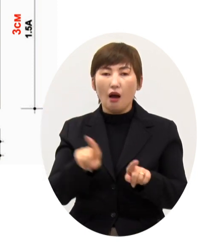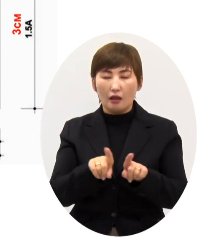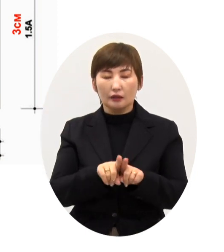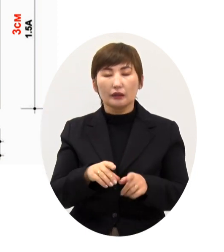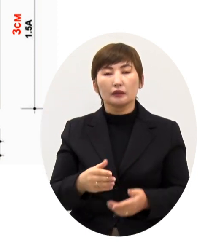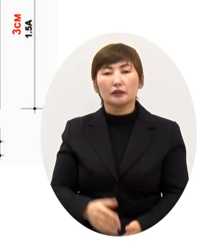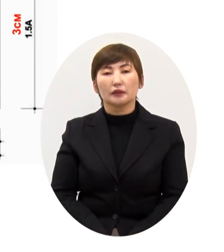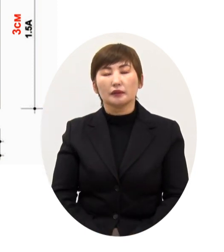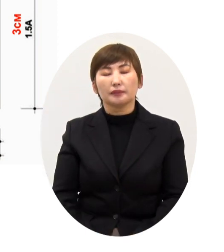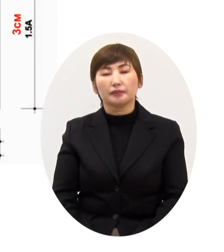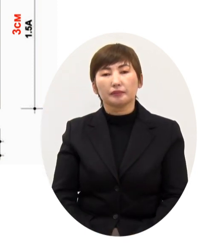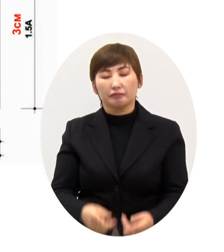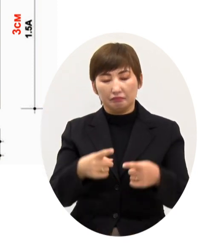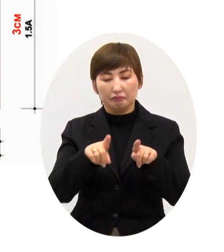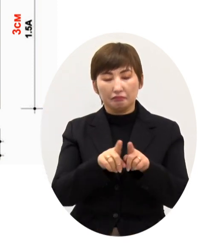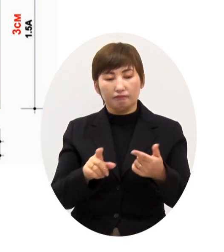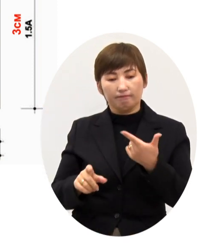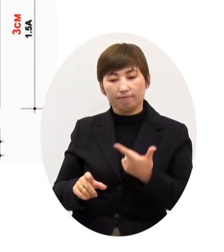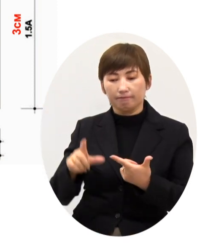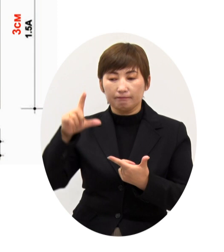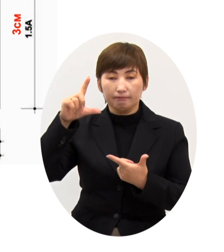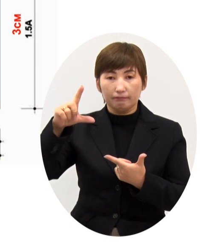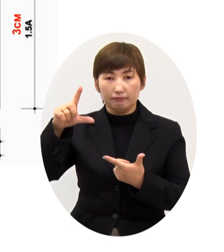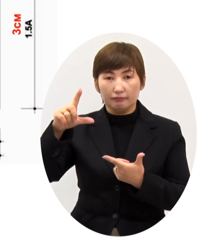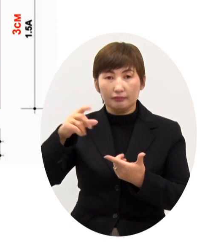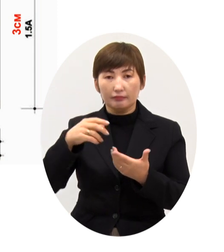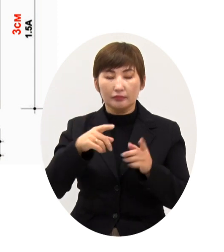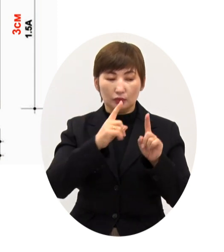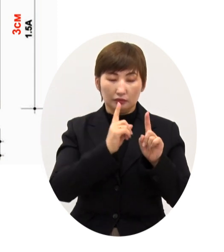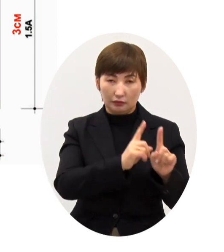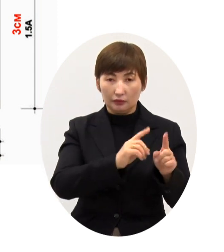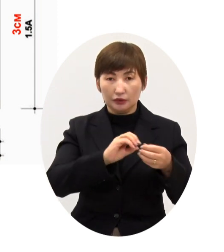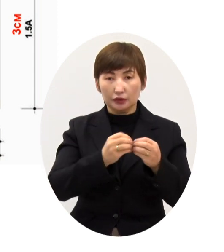За өөрөөр хэлбэл өргөн маань уртынхаа 2:1-тэй тэнцвэг гэсэн үг юм байна.